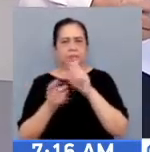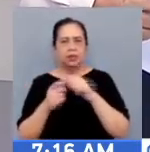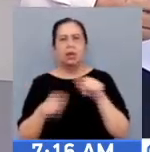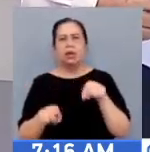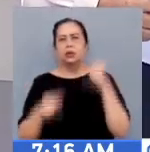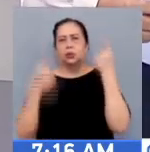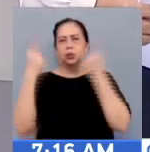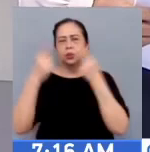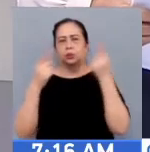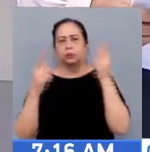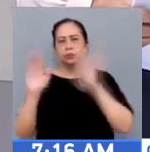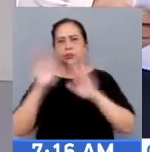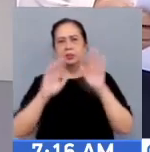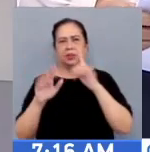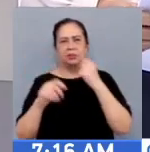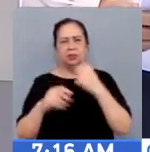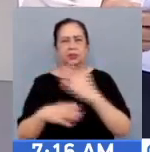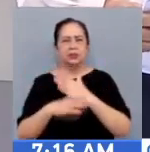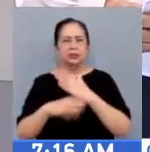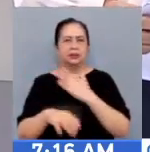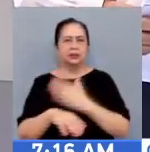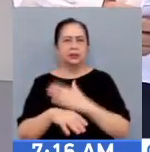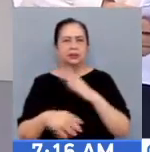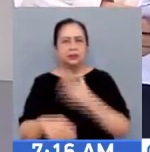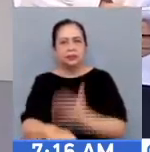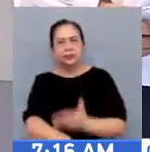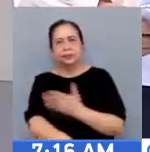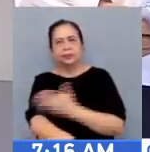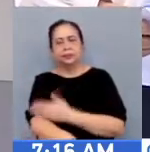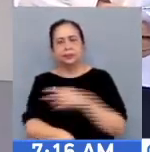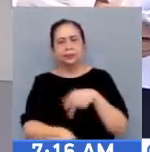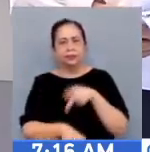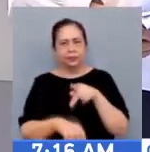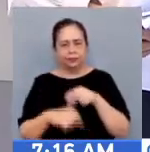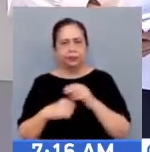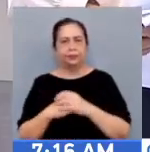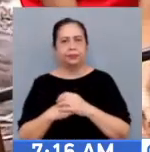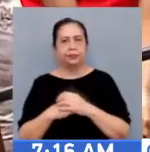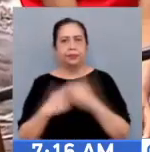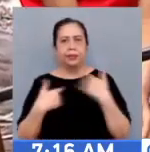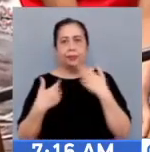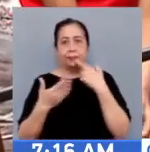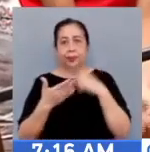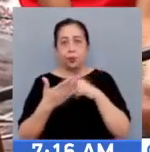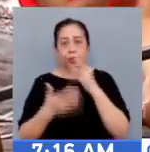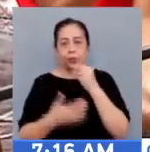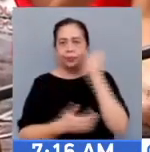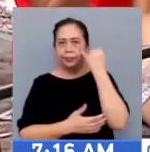nakakaapekto sa pag-unladsana ng bansa. May unang balita si JP Soriano.